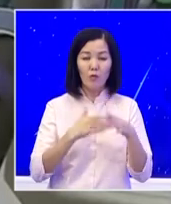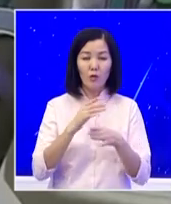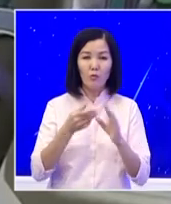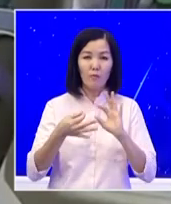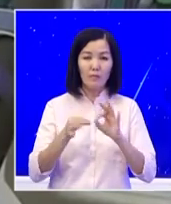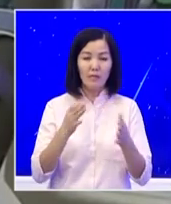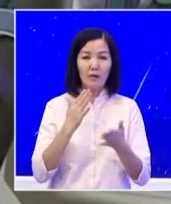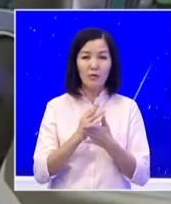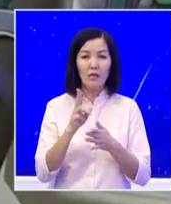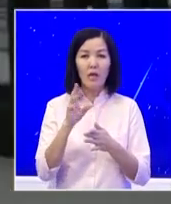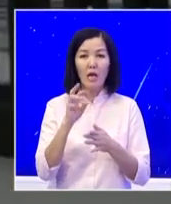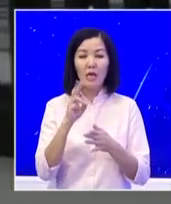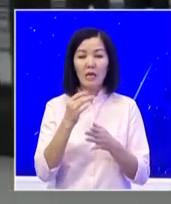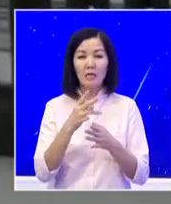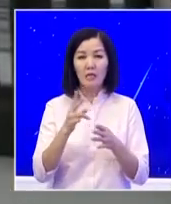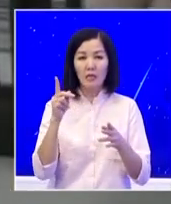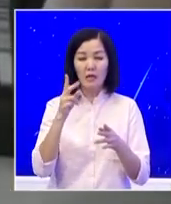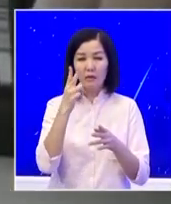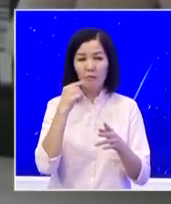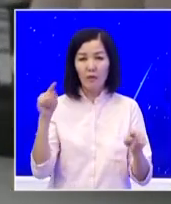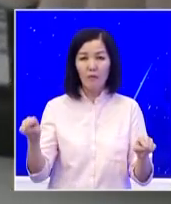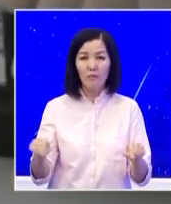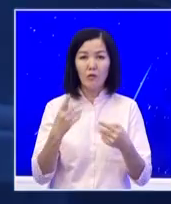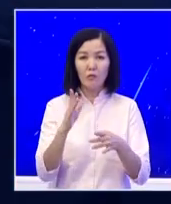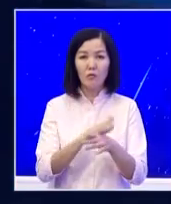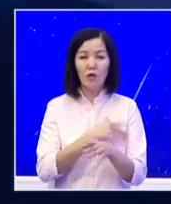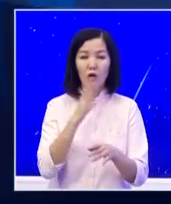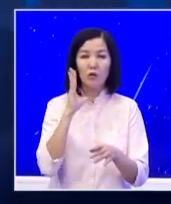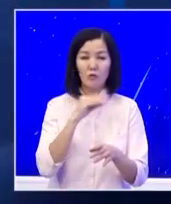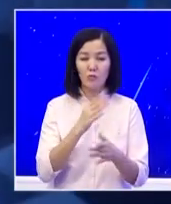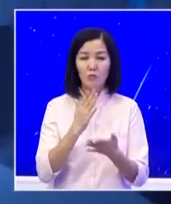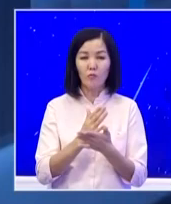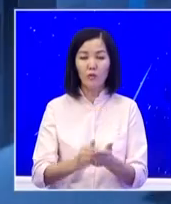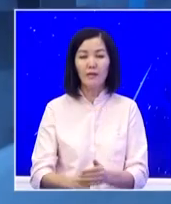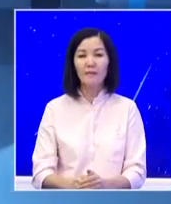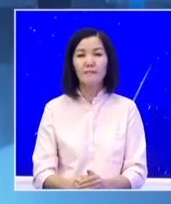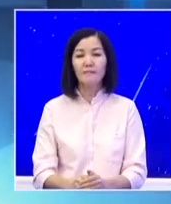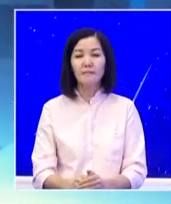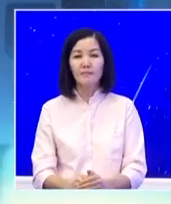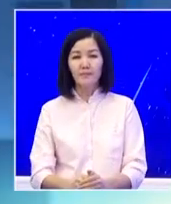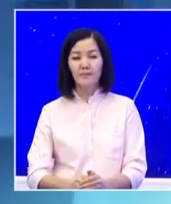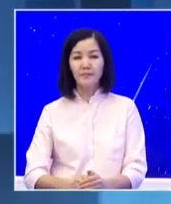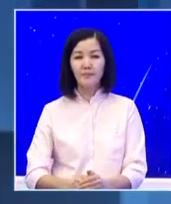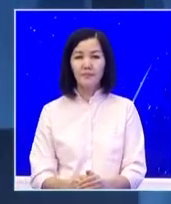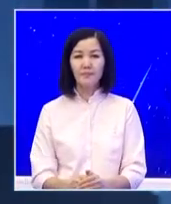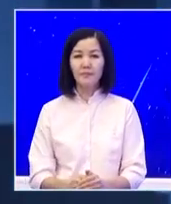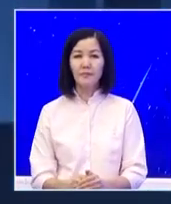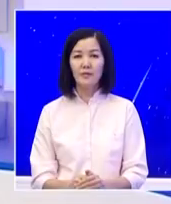жатыр. Себебі карантинге бейімделіп өмір сүру ұзаққа созылуы мүмкін. Әзиза Ғазезқызы, Ринат Өтеев, Нұр